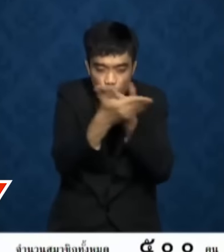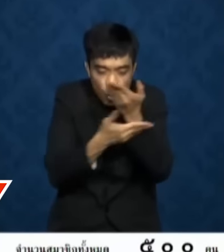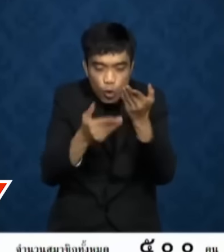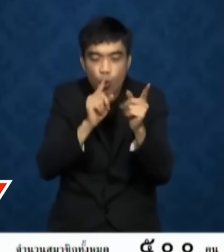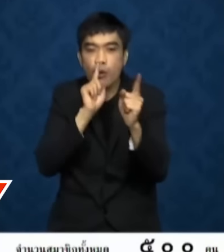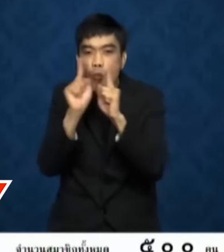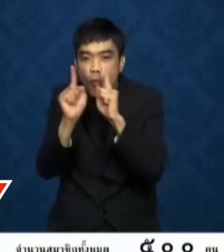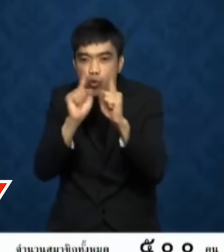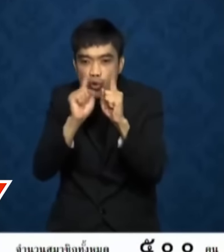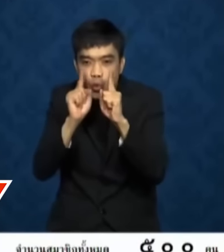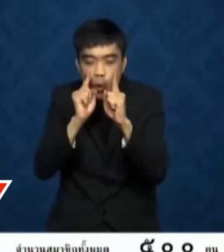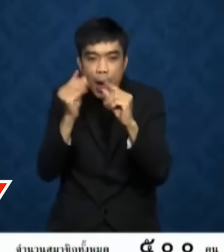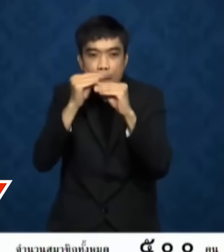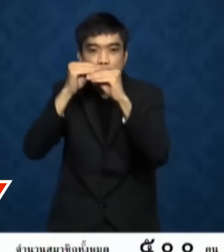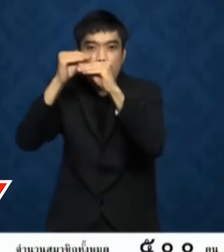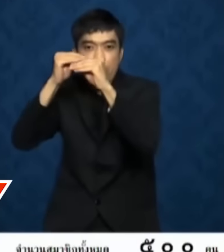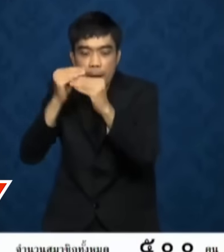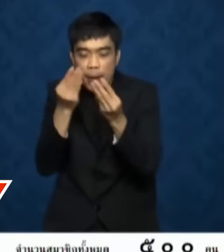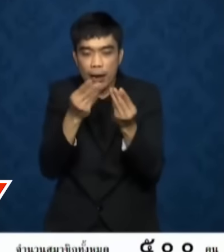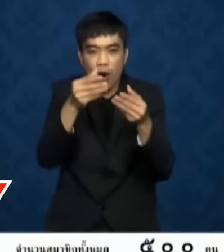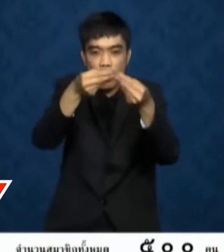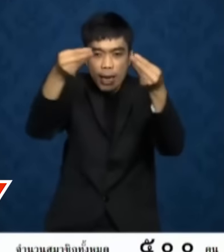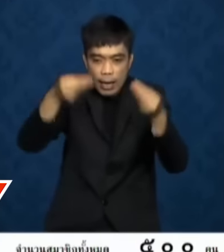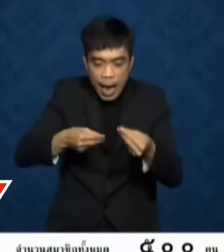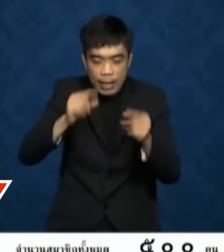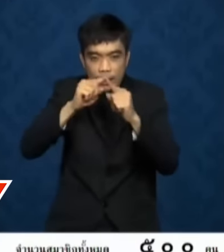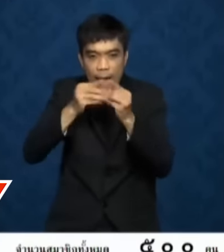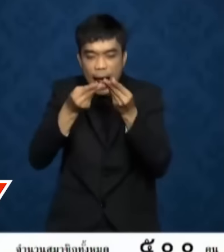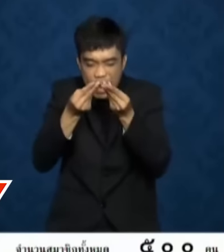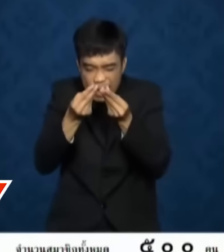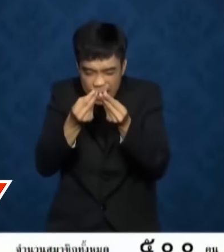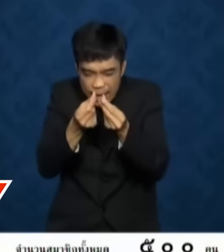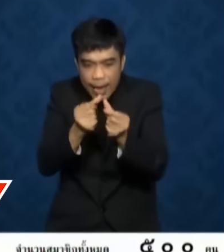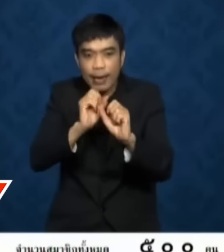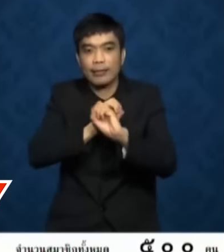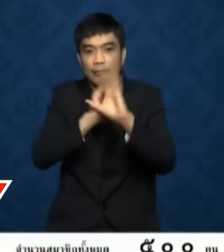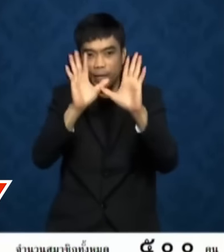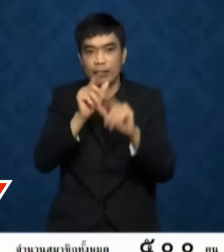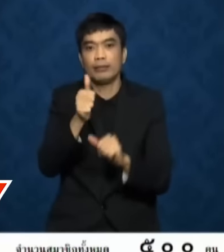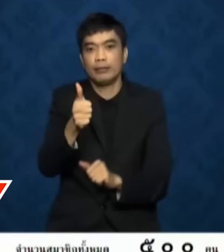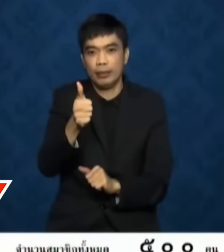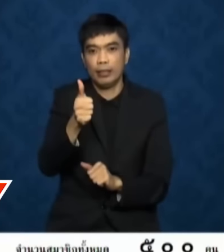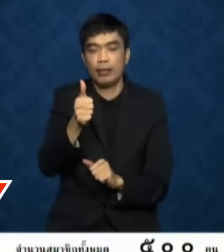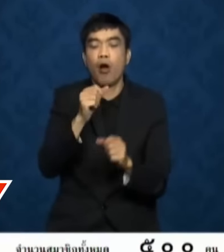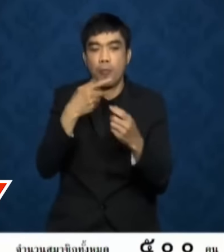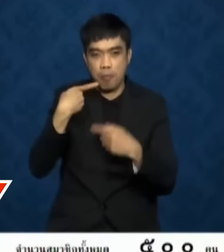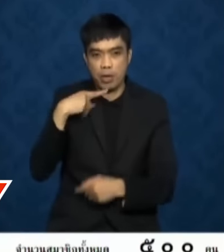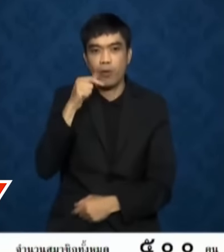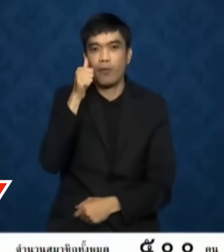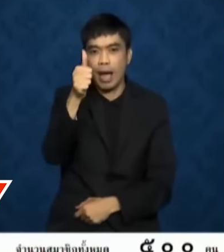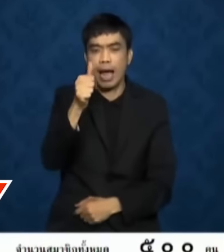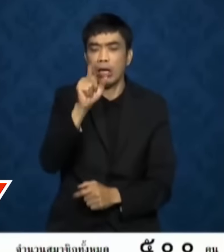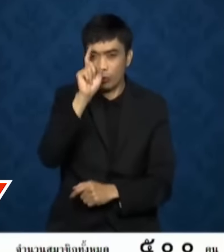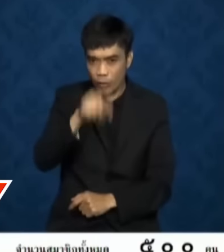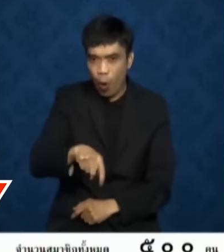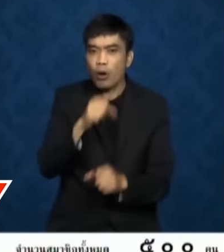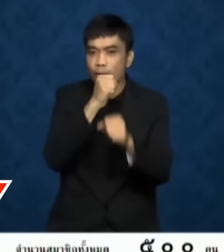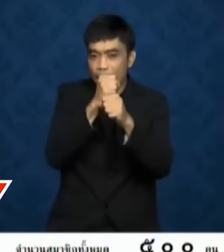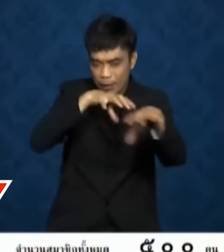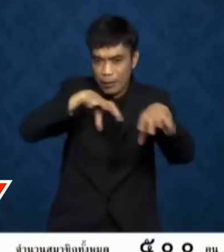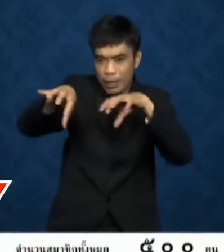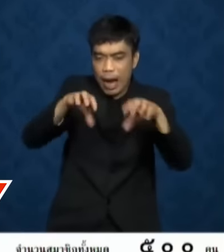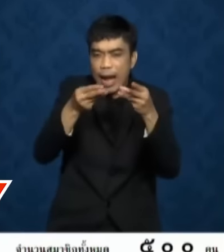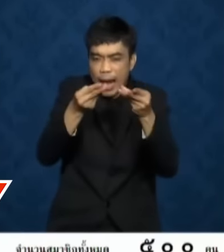และจัดทำข้อเสนอที่กว้างและลึกกว่านี้ดังนั้นท่านประธานที่ผมต้องการให้เราดำเนินการเรื่องนี้ด้วยความละเอียดรอบคอบก็เพราะ